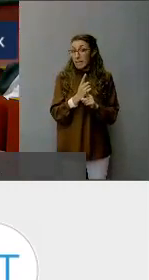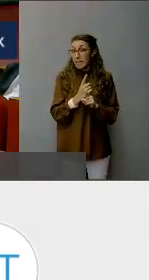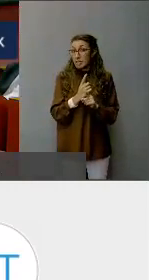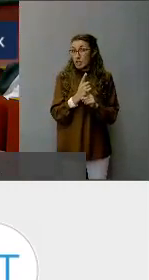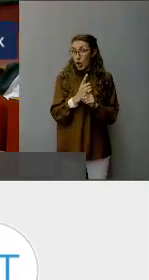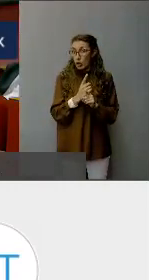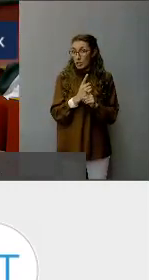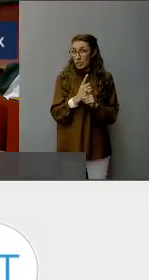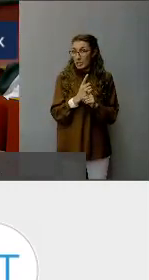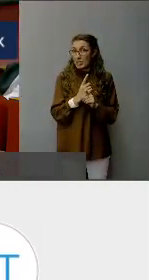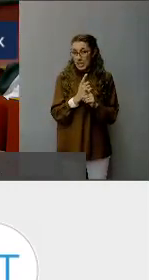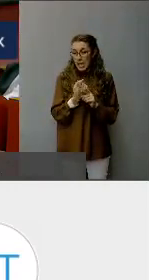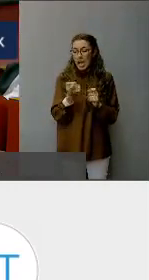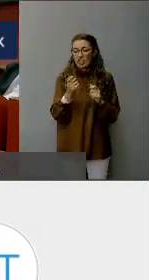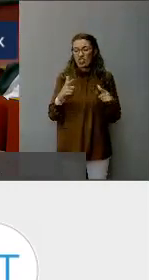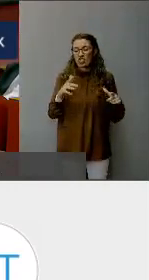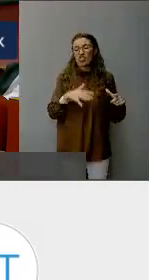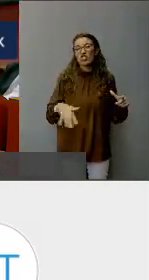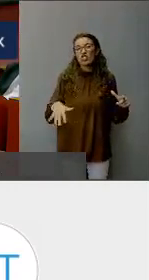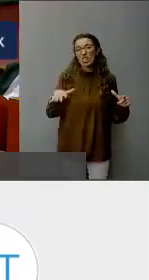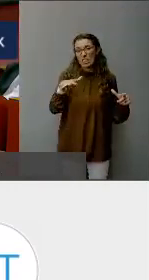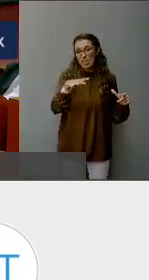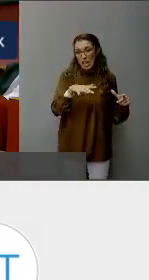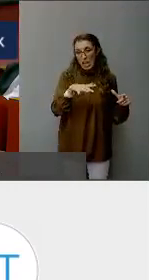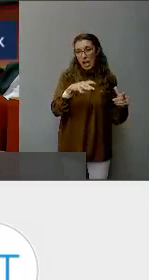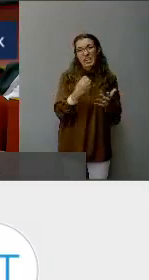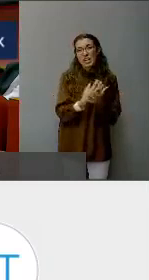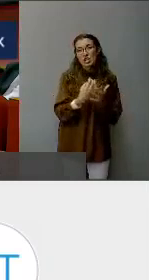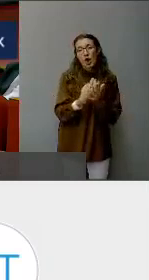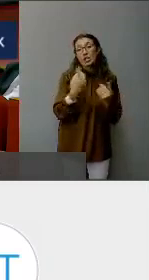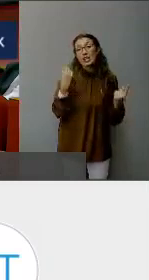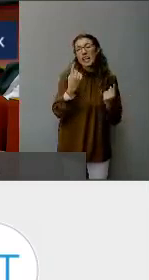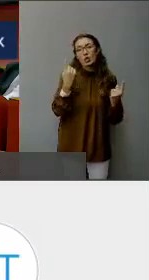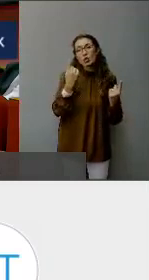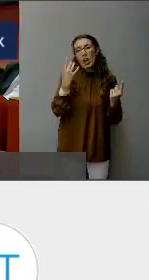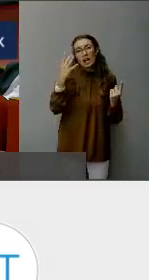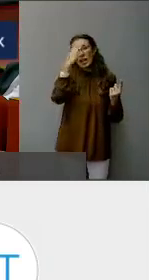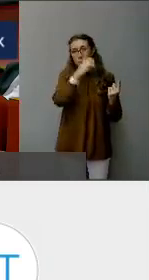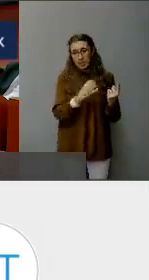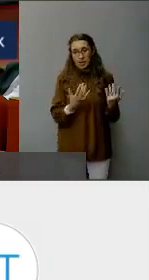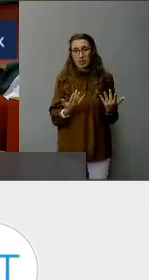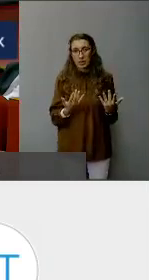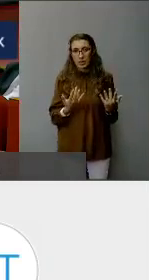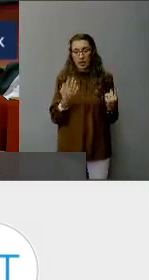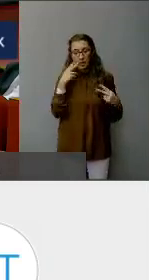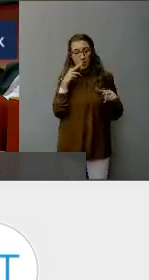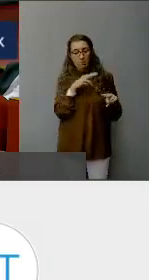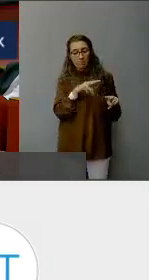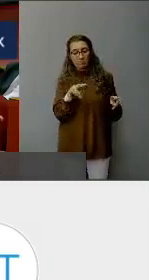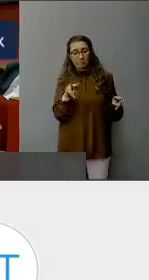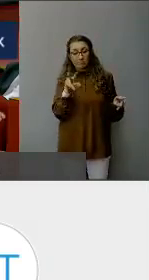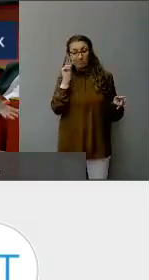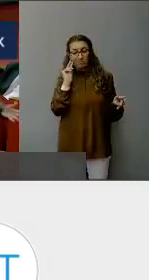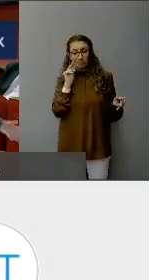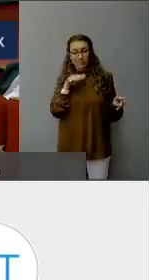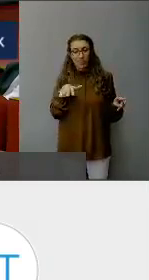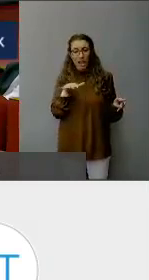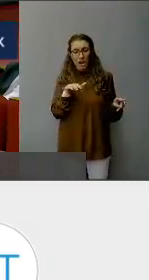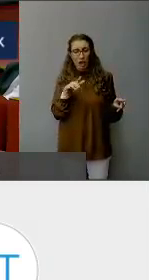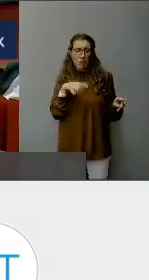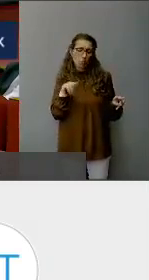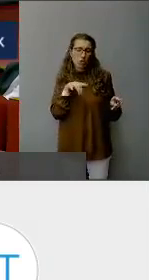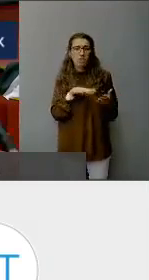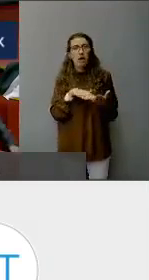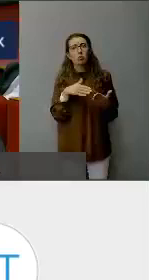capitale naturale di una città porca miseria ignoti veramente cioè il capitano allora facciamo una valutazione del capitale